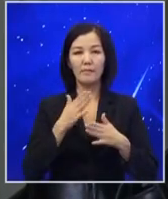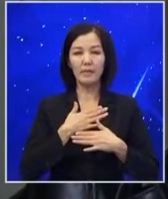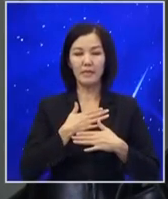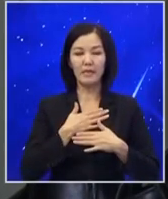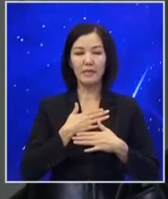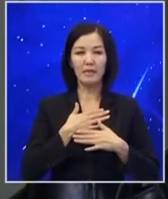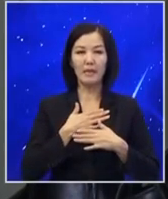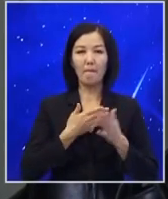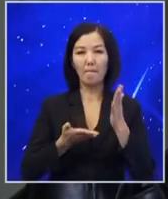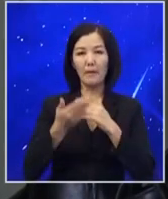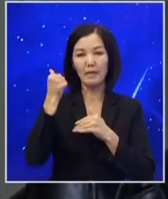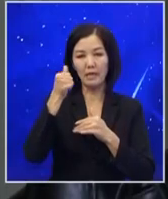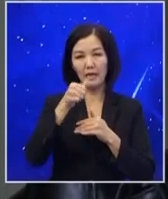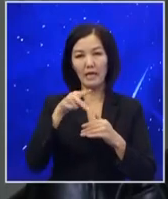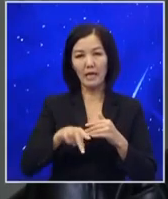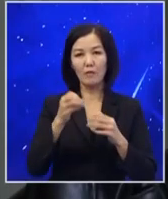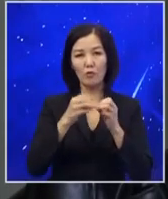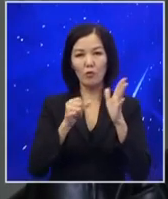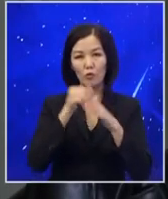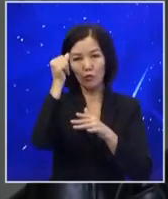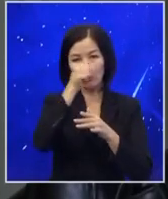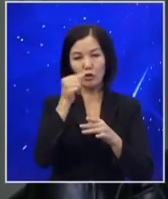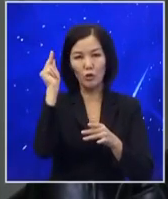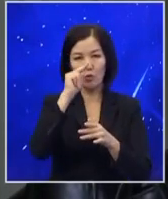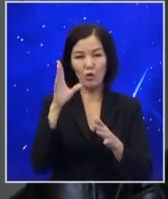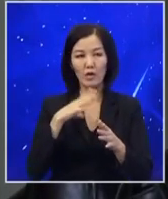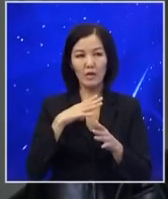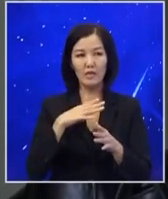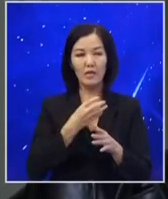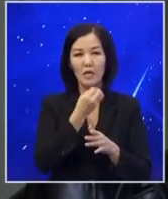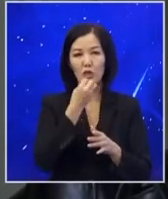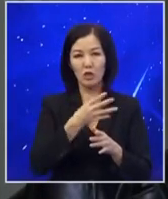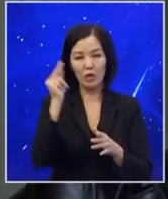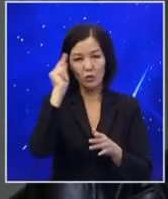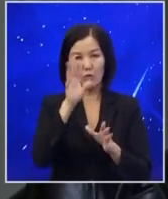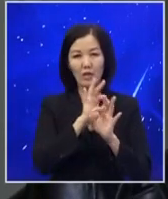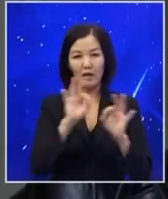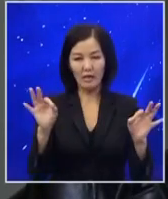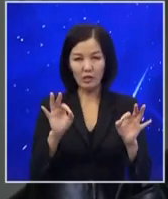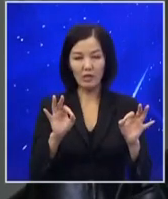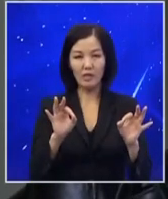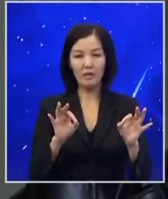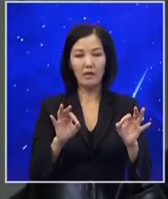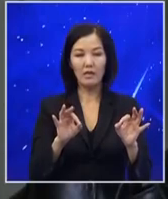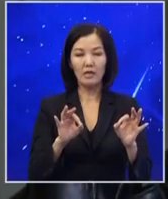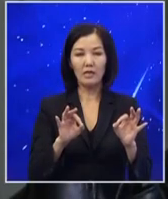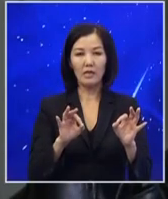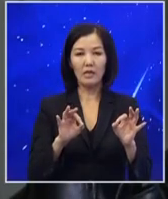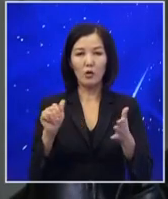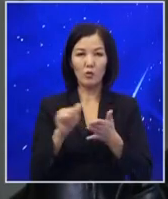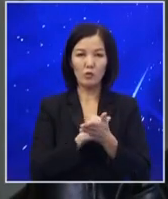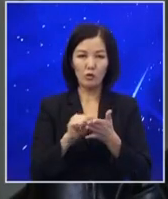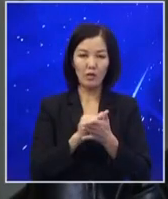оқушымыз. Былтыр 2019 жылы бізде оқыған. Жақсы оқыды, нәтижелі өзінің